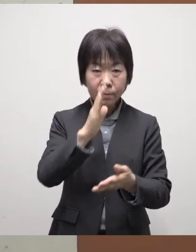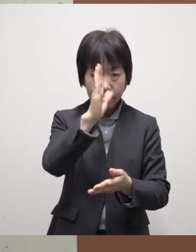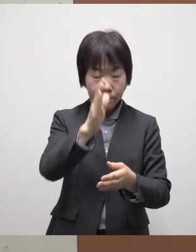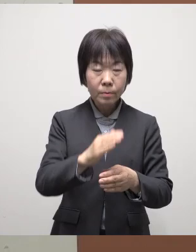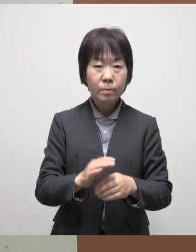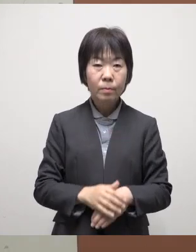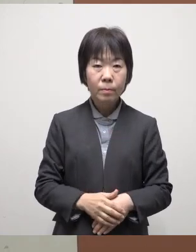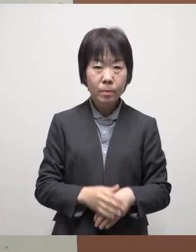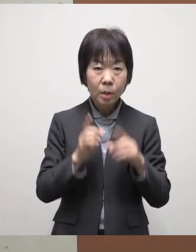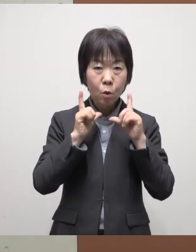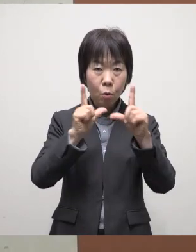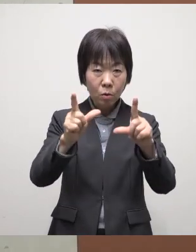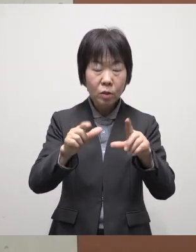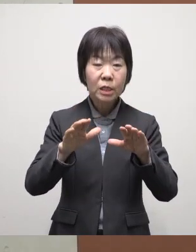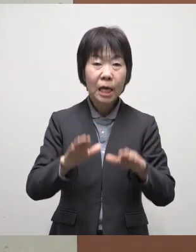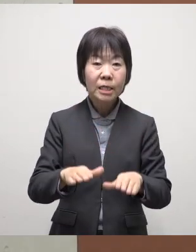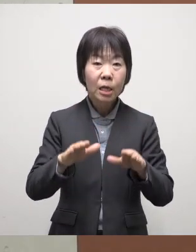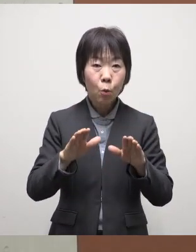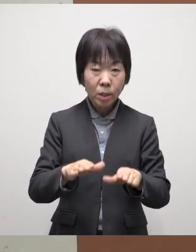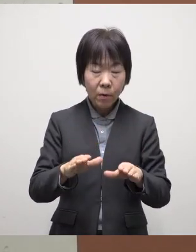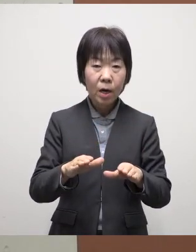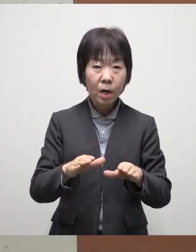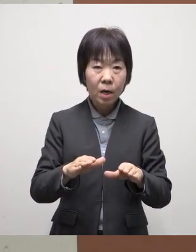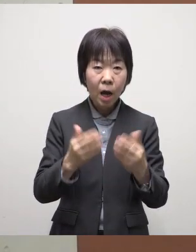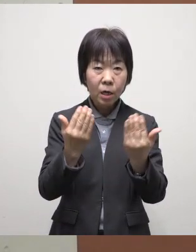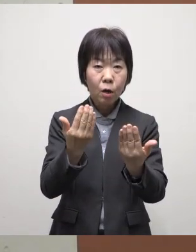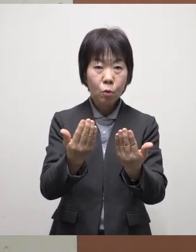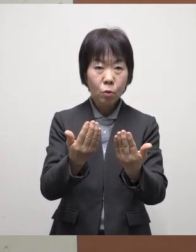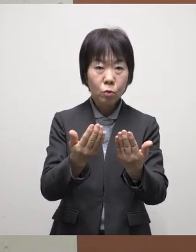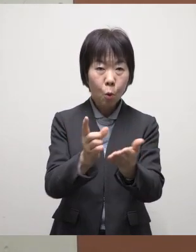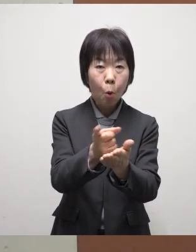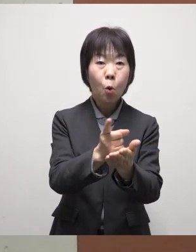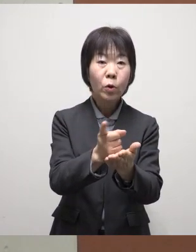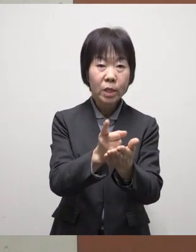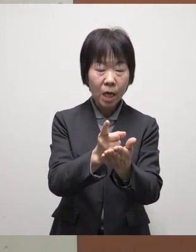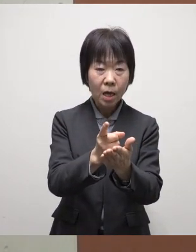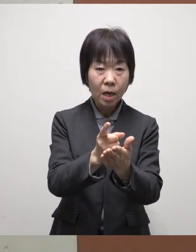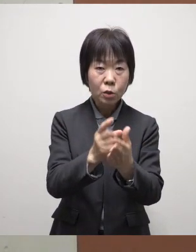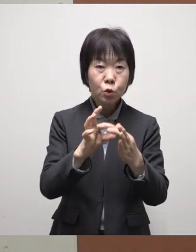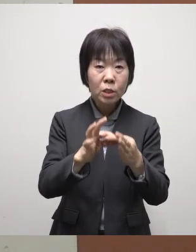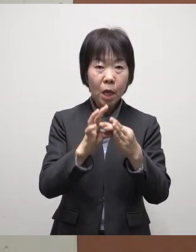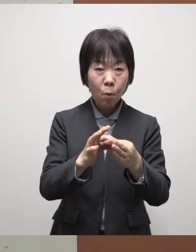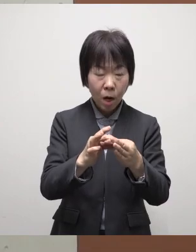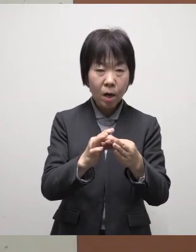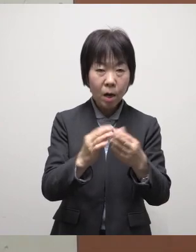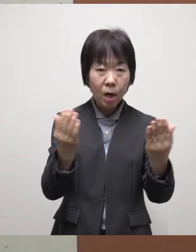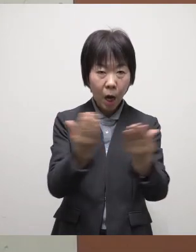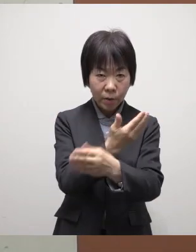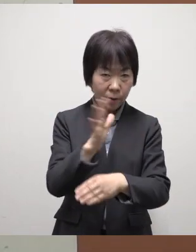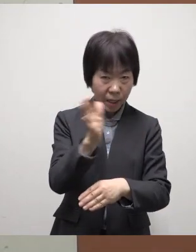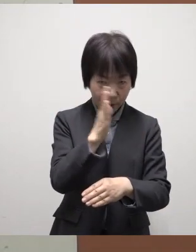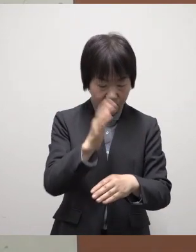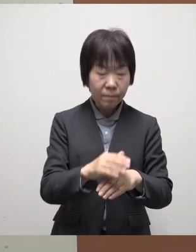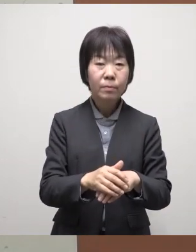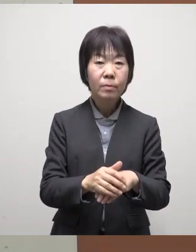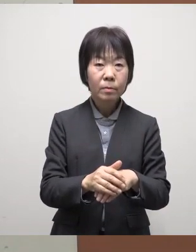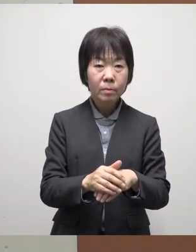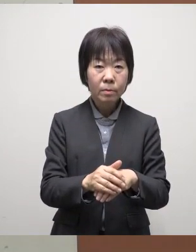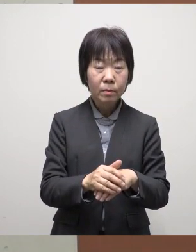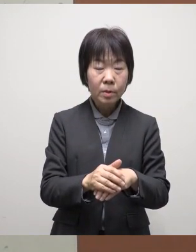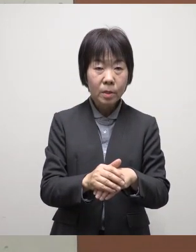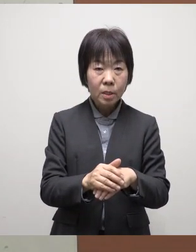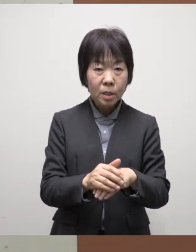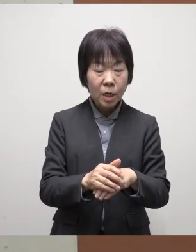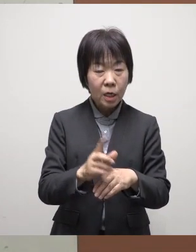ます現時点においては学校の方向性について変わっているわけではありませんただやはり